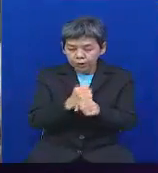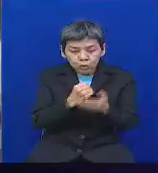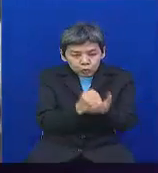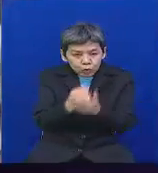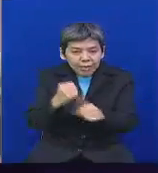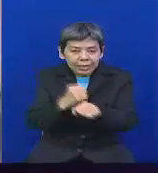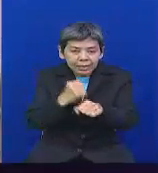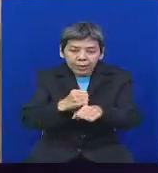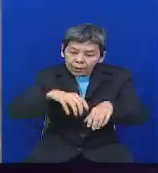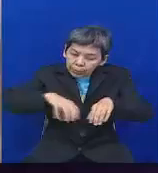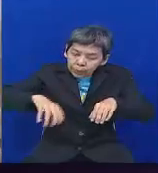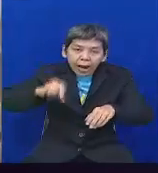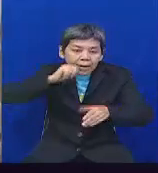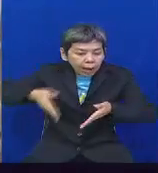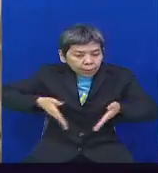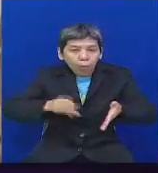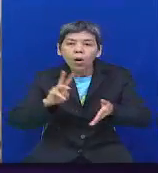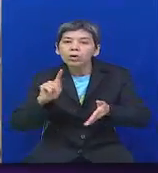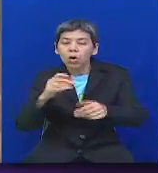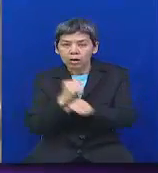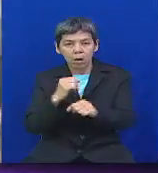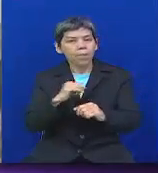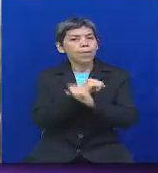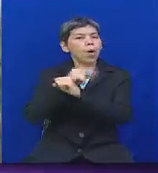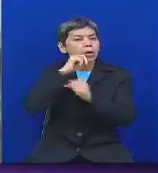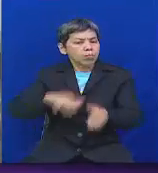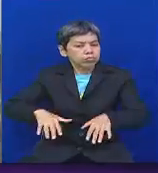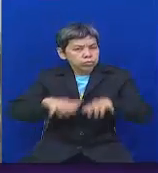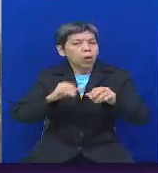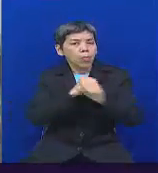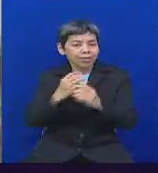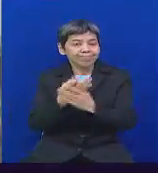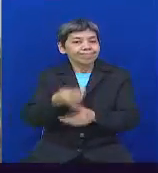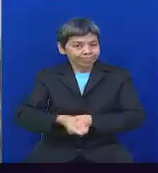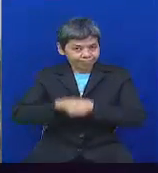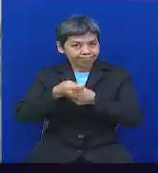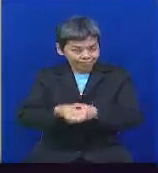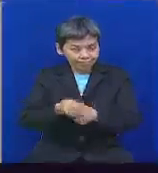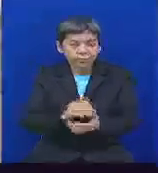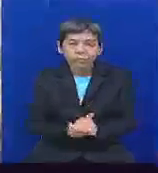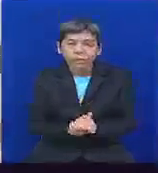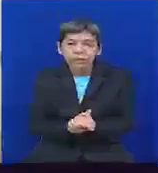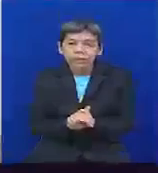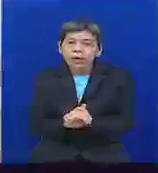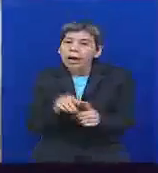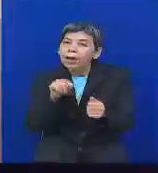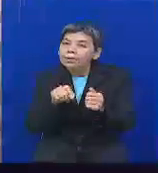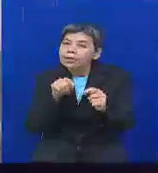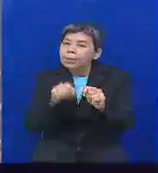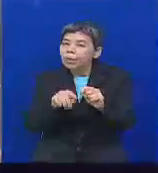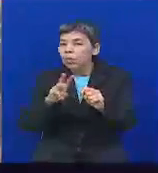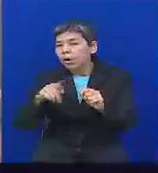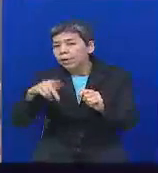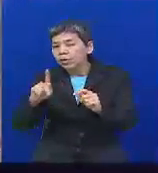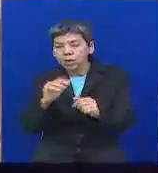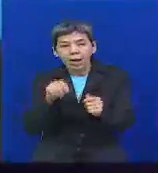สร้างแนวกั้นน้ำแม่น้ำวังทองเพื่อป้องกันน้ำไหลเข้าท่วมพื้นที่เกษตรกรรมที่บ้านตระกูล3นางหมู่12ตำบลวังพิกุ